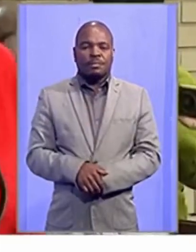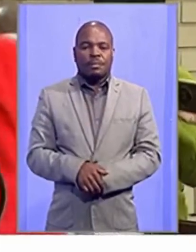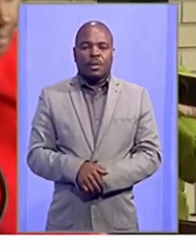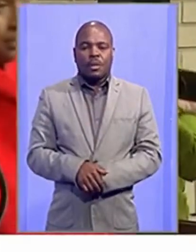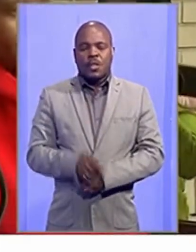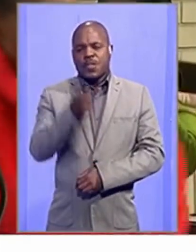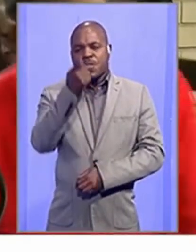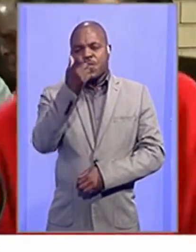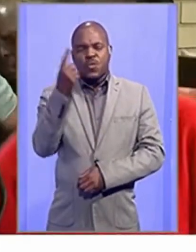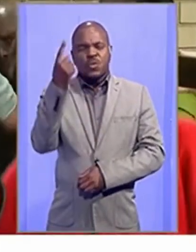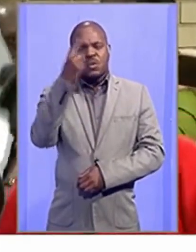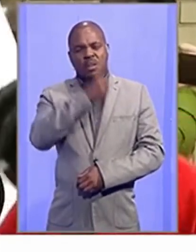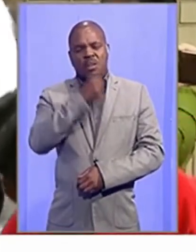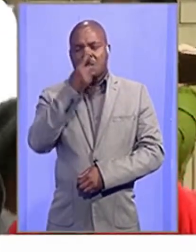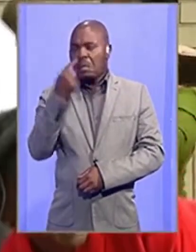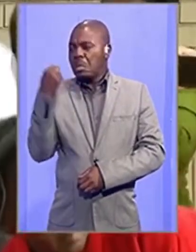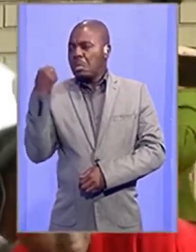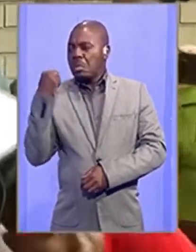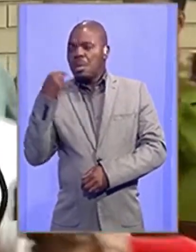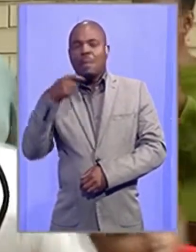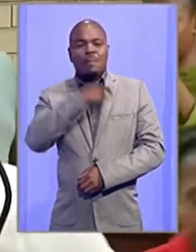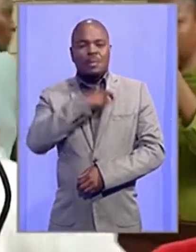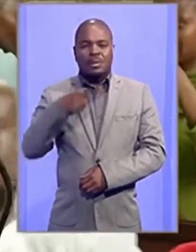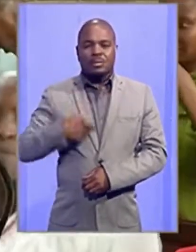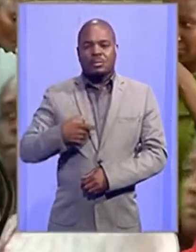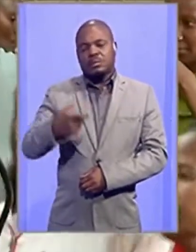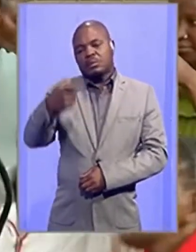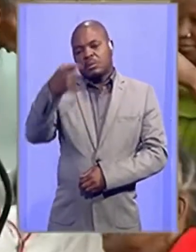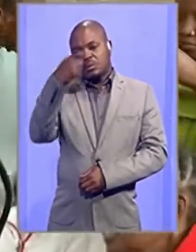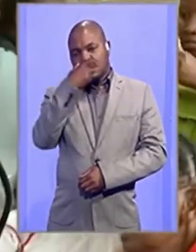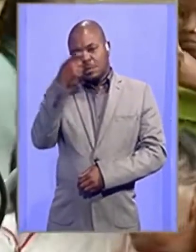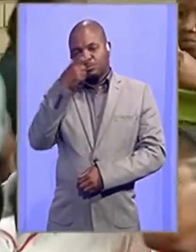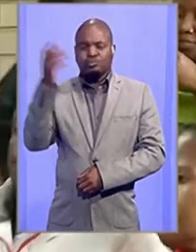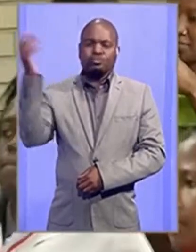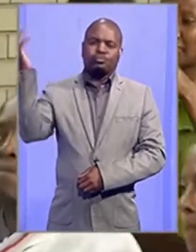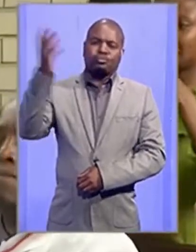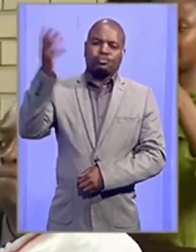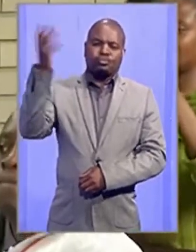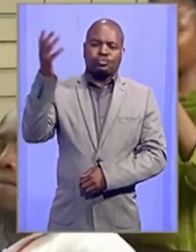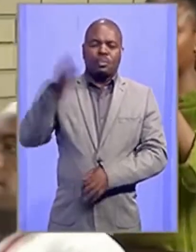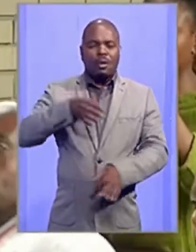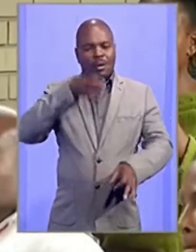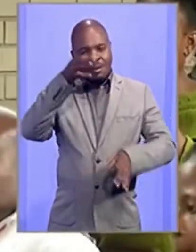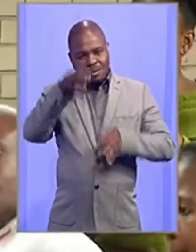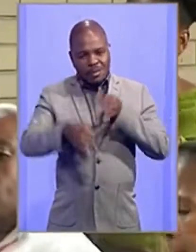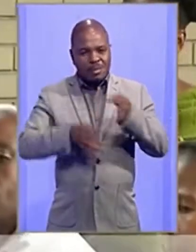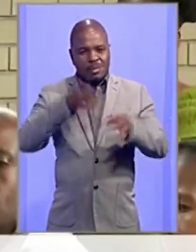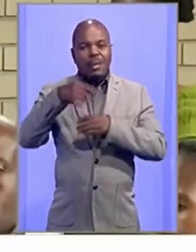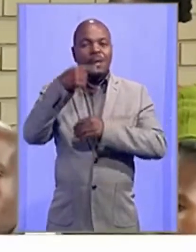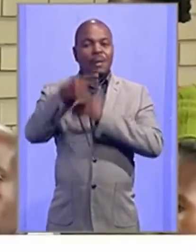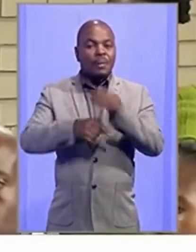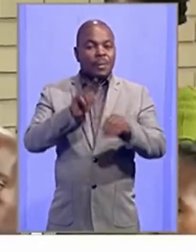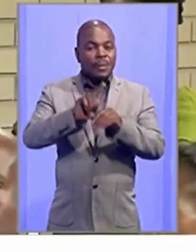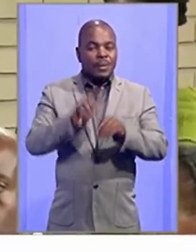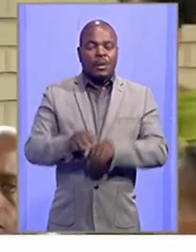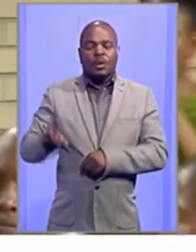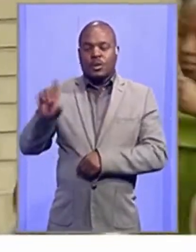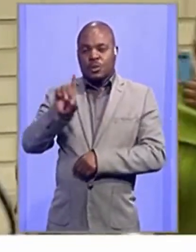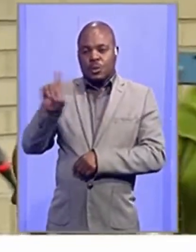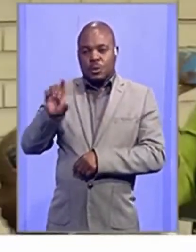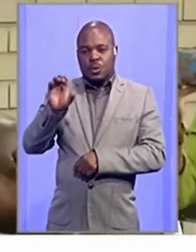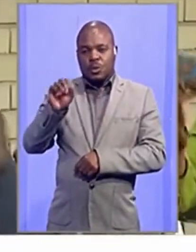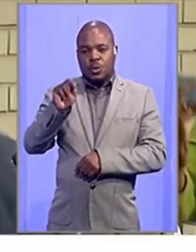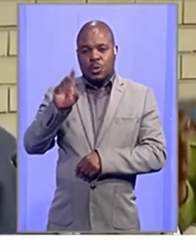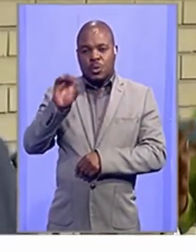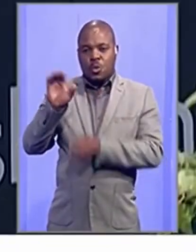Matšatšinyana fela ka morago ga gore mopresidente Cyril Ramaphosa a ikarabele semmušo ka pego ya go gogwa ga mmušo ka